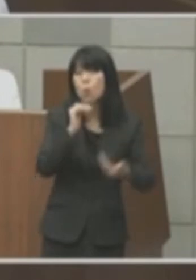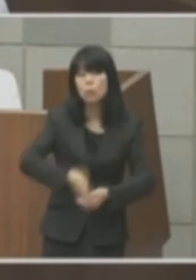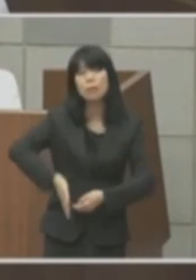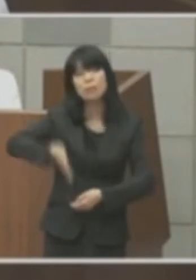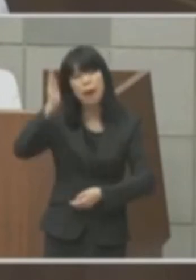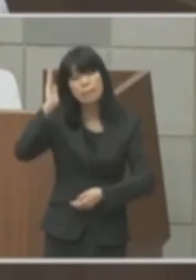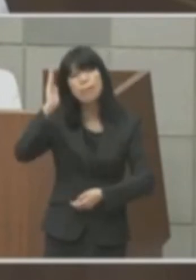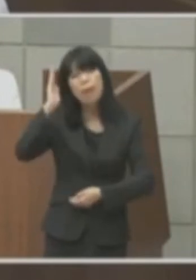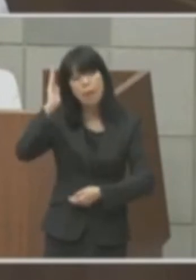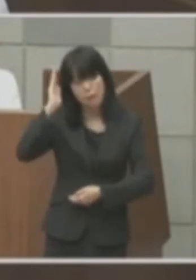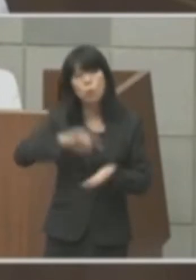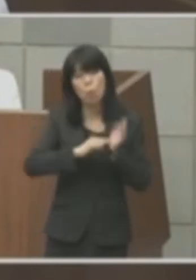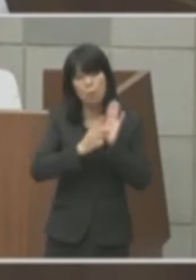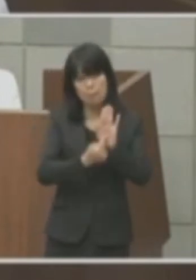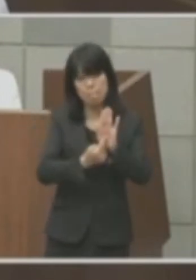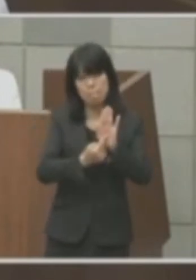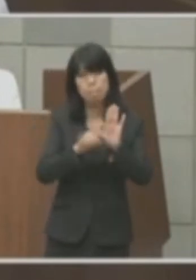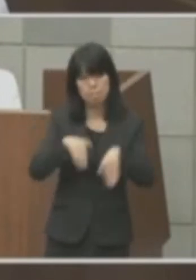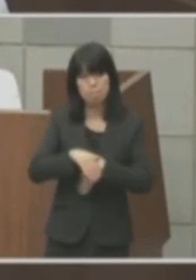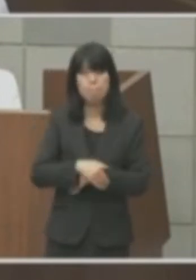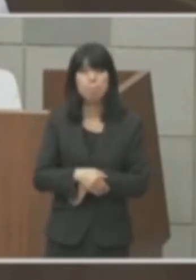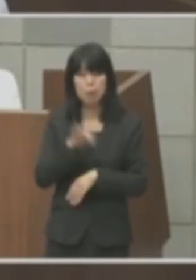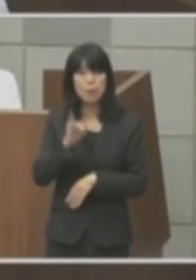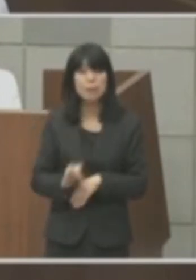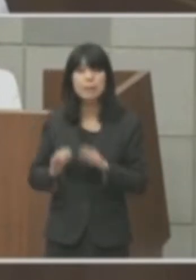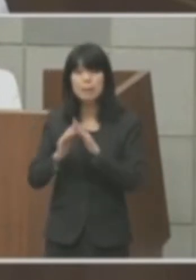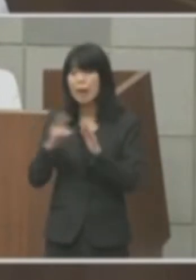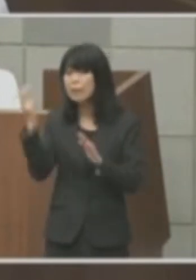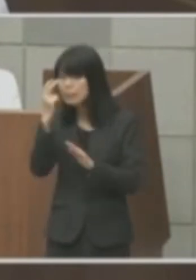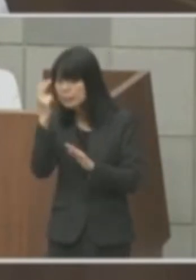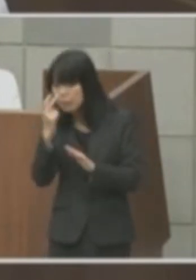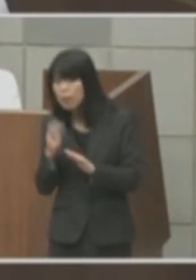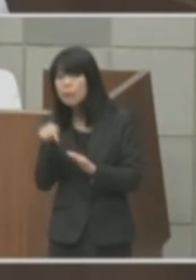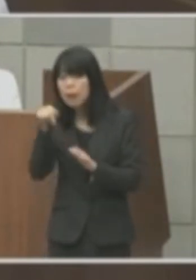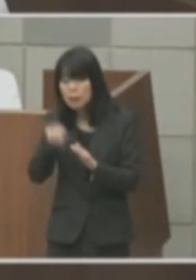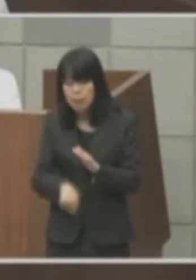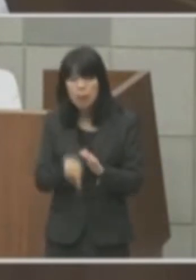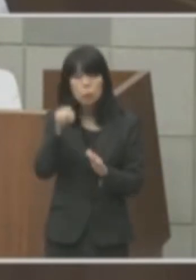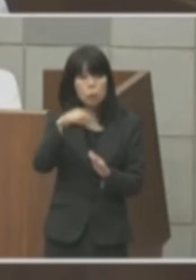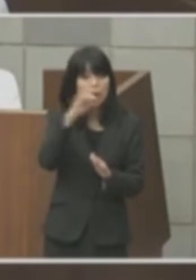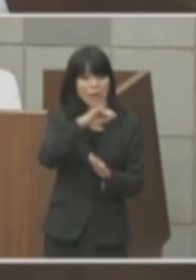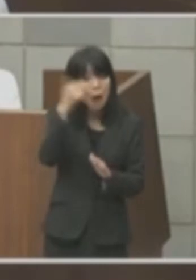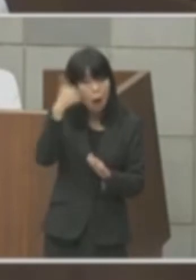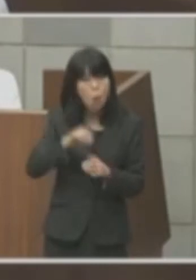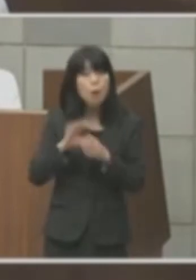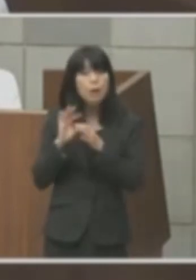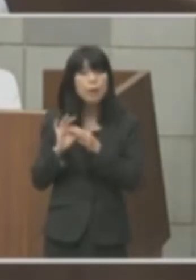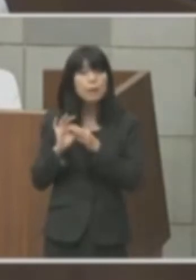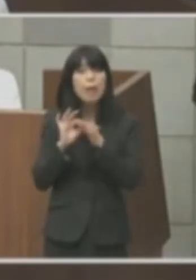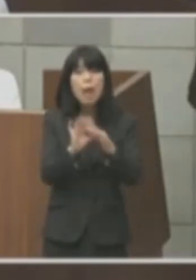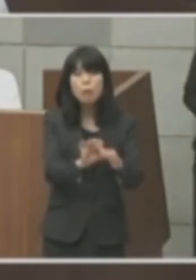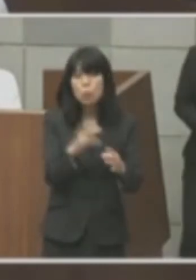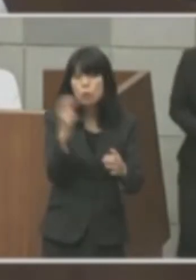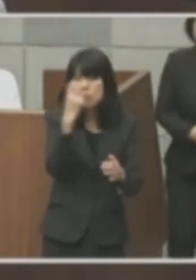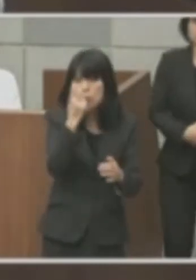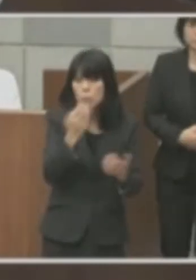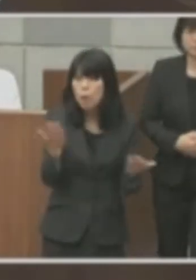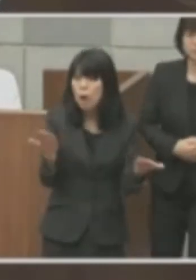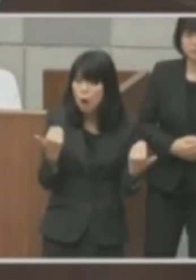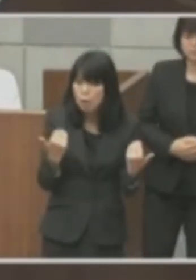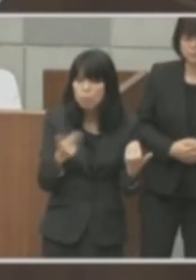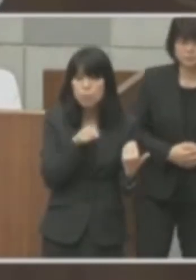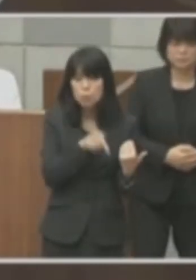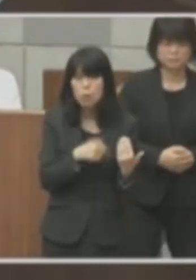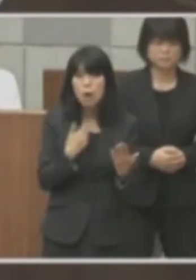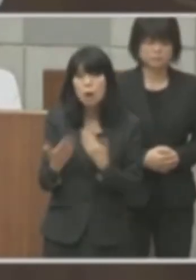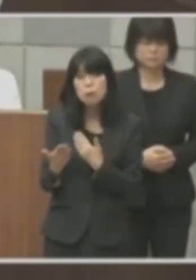成であることを表明するとともに、委員会審査を通じて当該議案を継続審査としなければならない明確